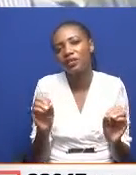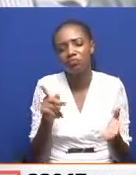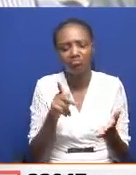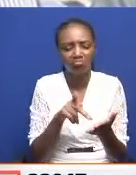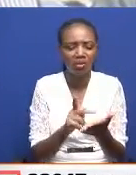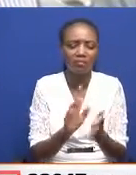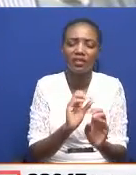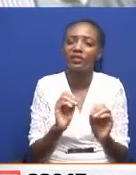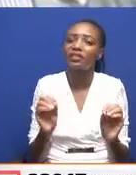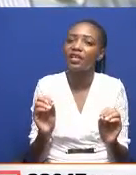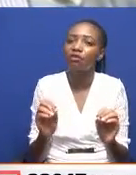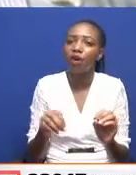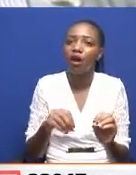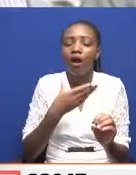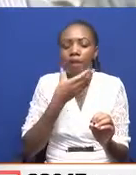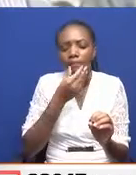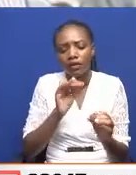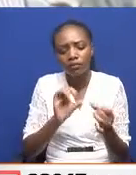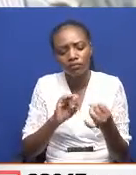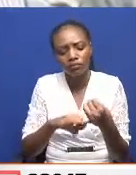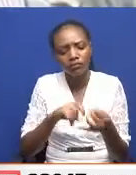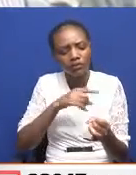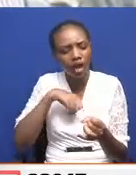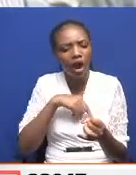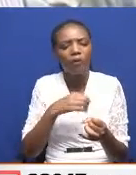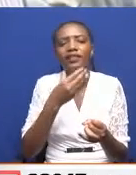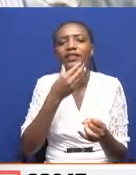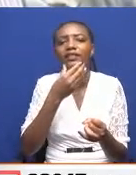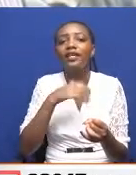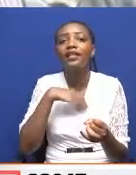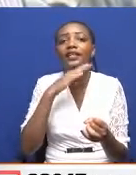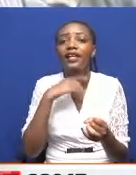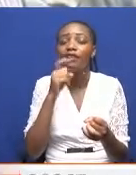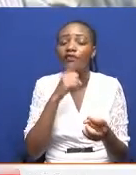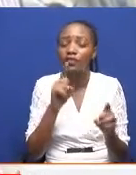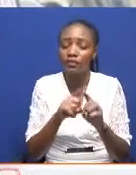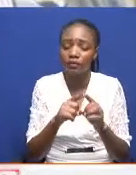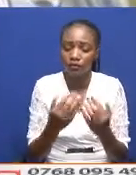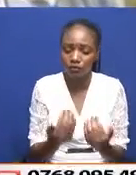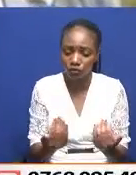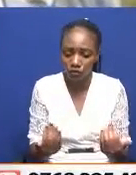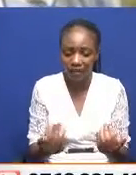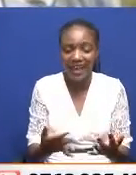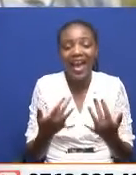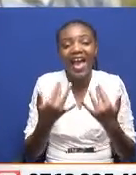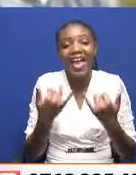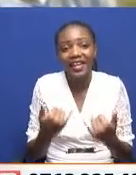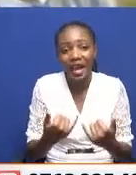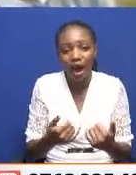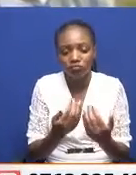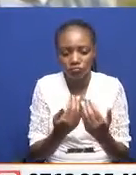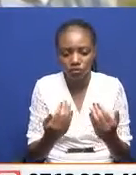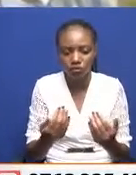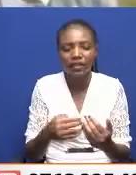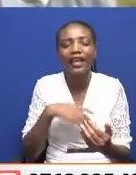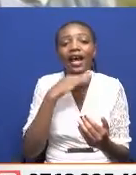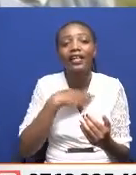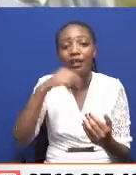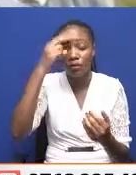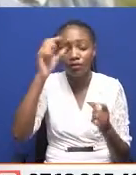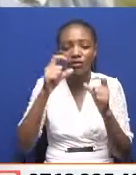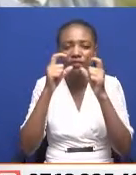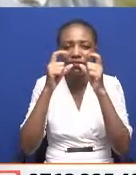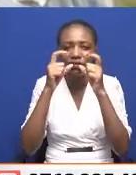wetu wamekufa, watoto wamekufa. Saisi watoto wanakufa ukimwi kwa sababu wapate wazee kutoka nje ndio